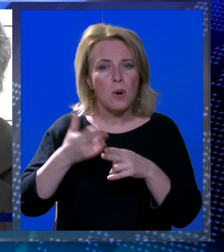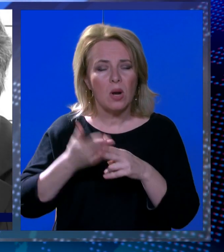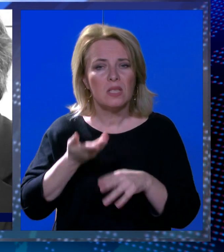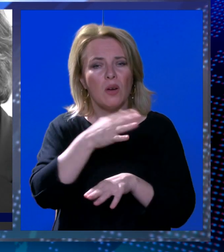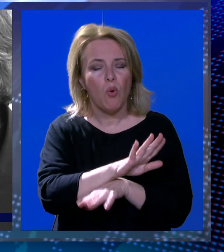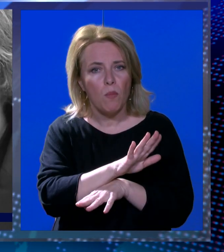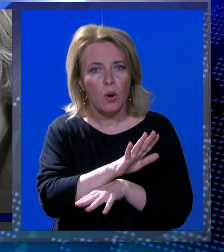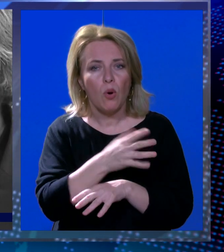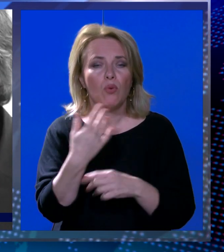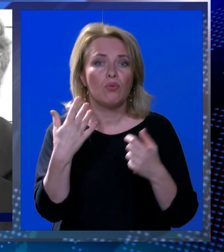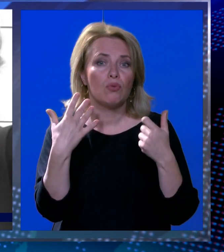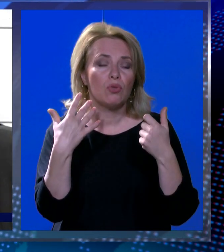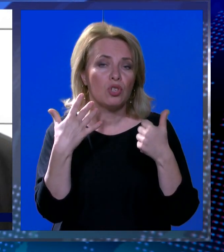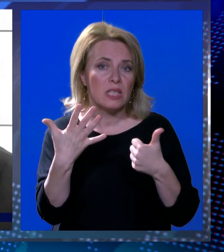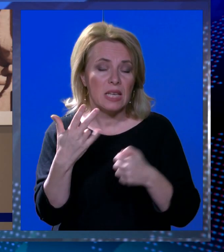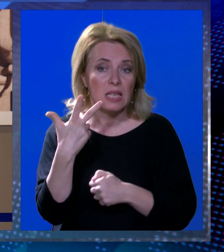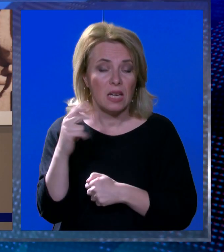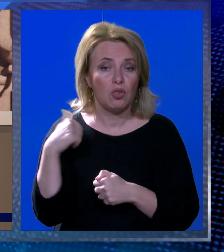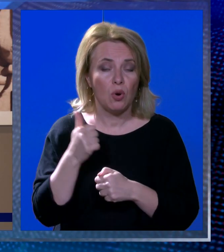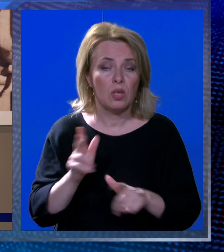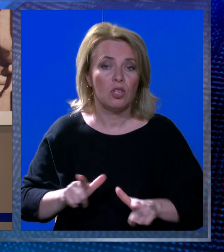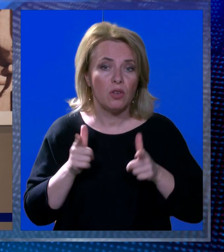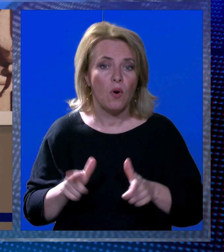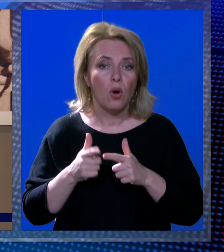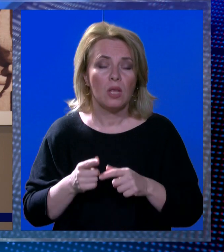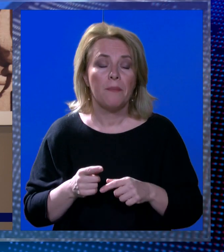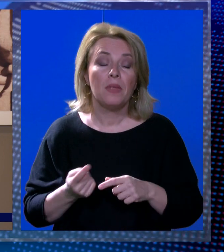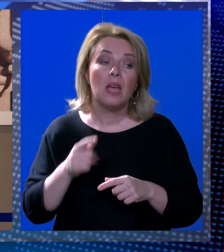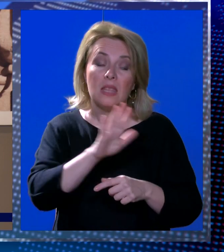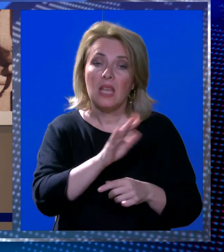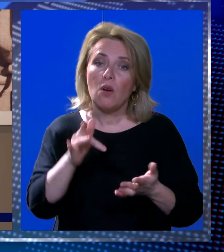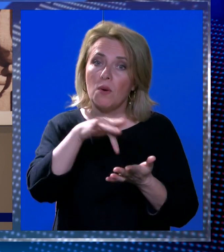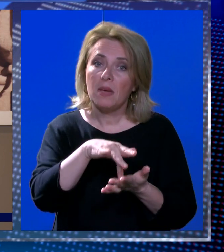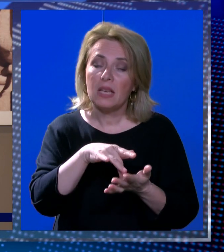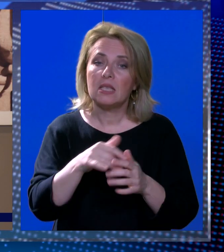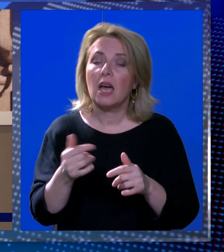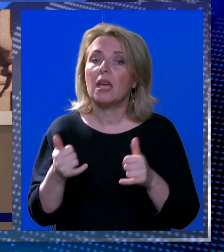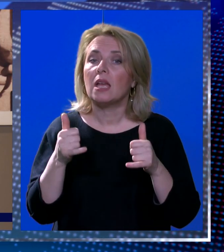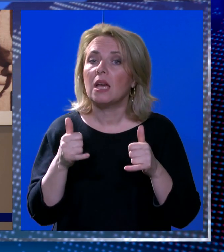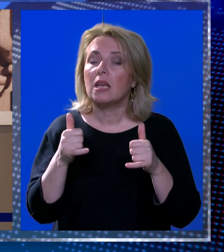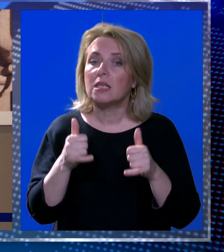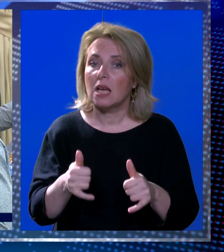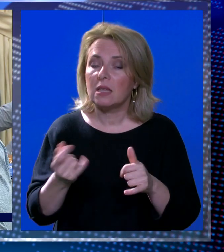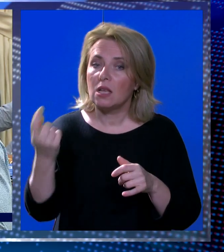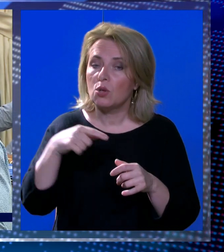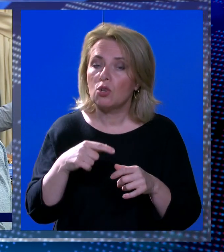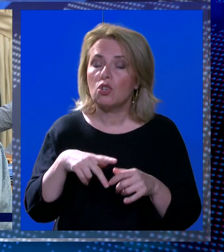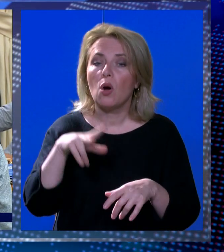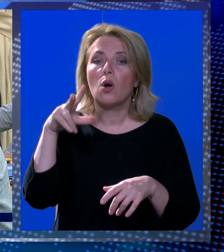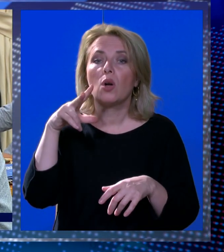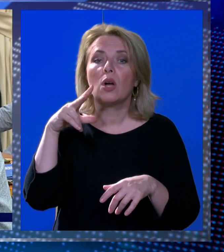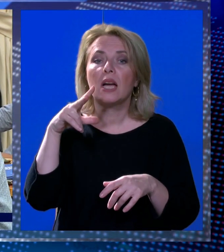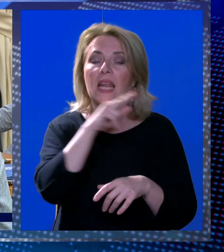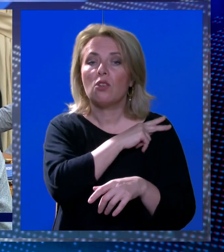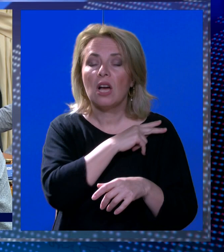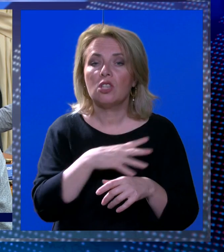bolesti preminuo u 63. godini života. Na njegovo je mjesto zasjeo aktualni predsjednik županijske organizacije SDP-a, inače gradonačelnik